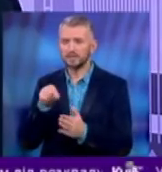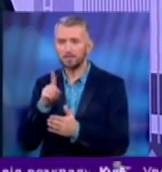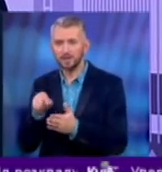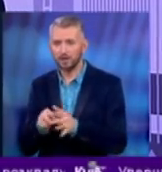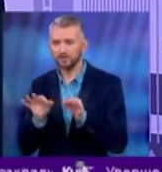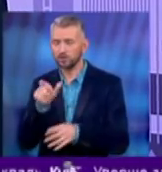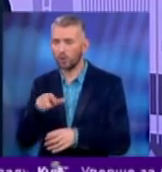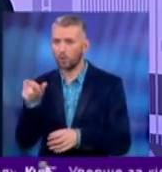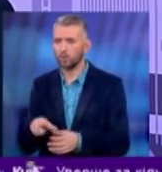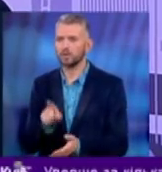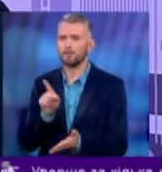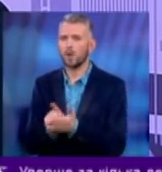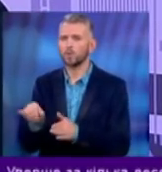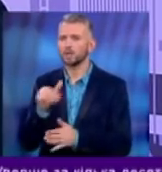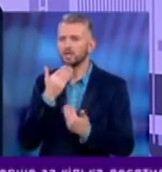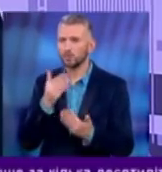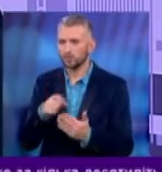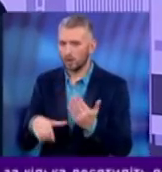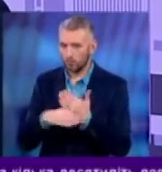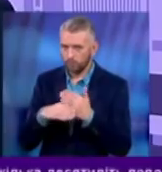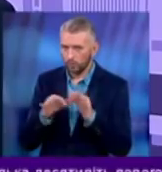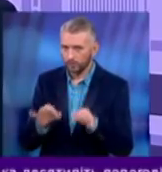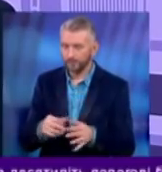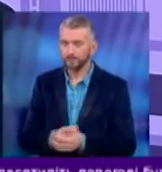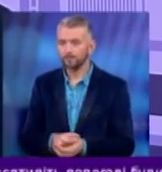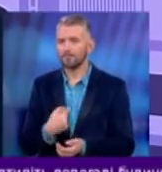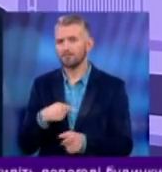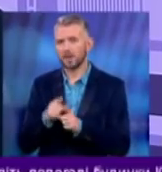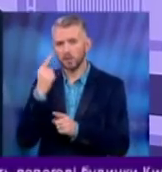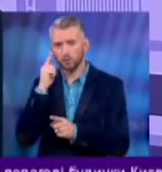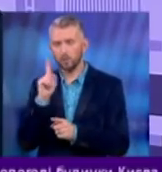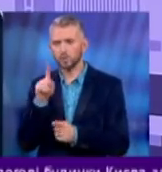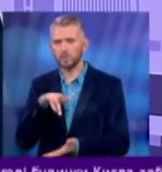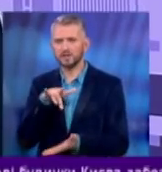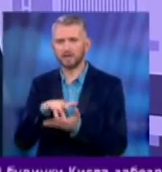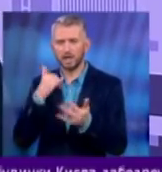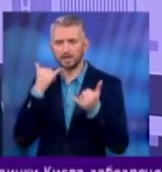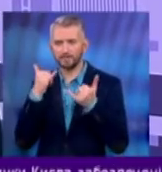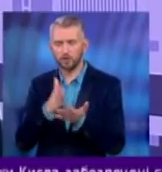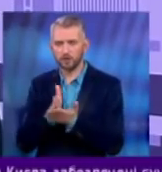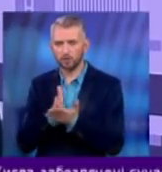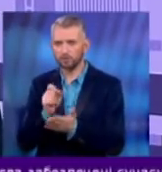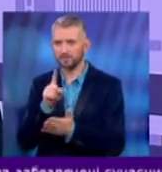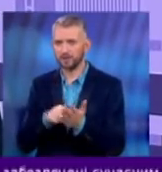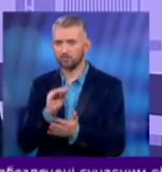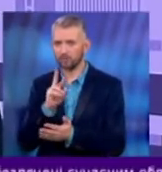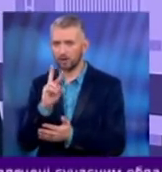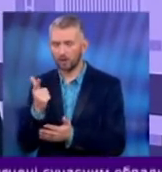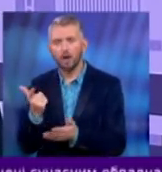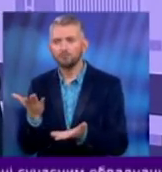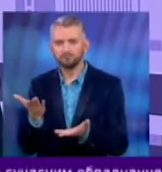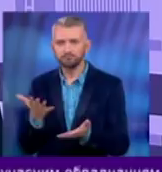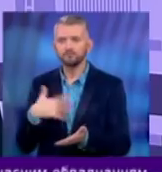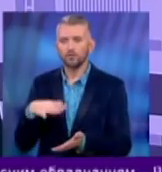звичайно, люди мають кудись звернутися за допомогою. І от я так думаю, що Центральна диспетчерська служба з питань ЖКГ покликана